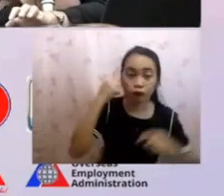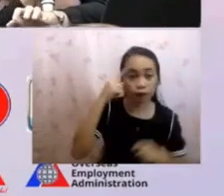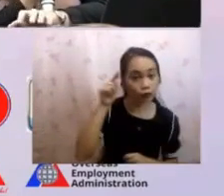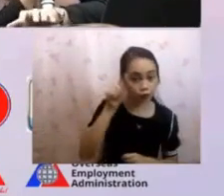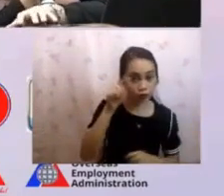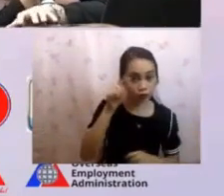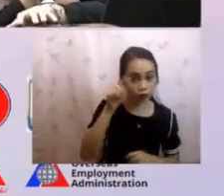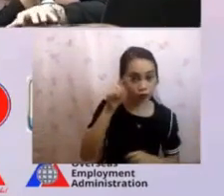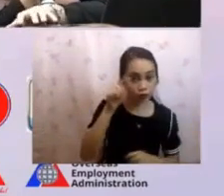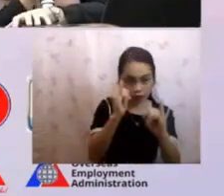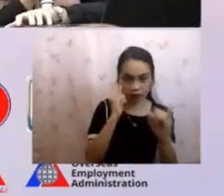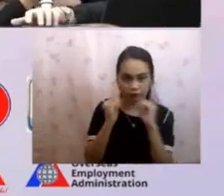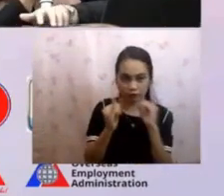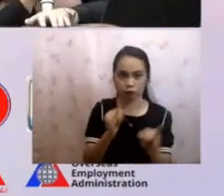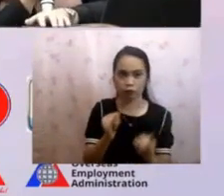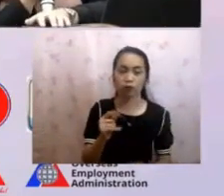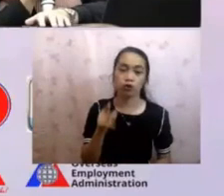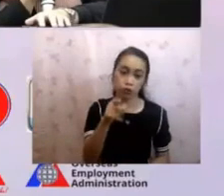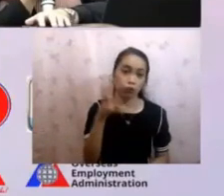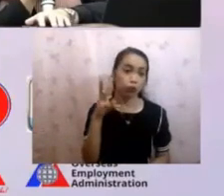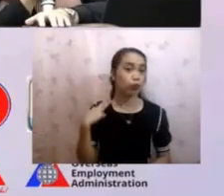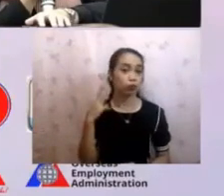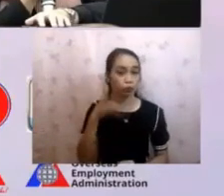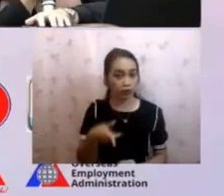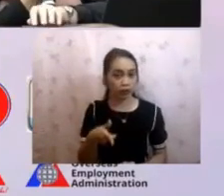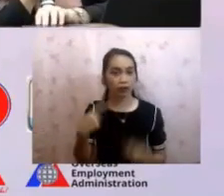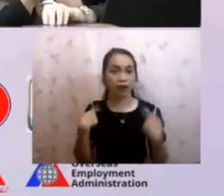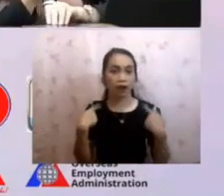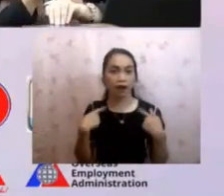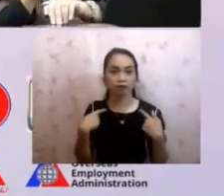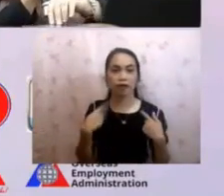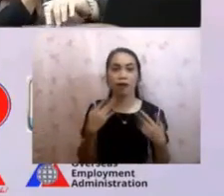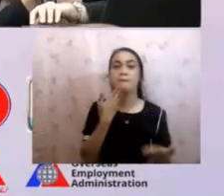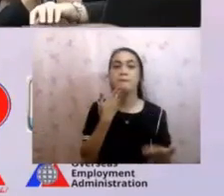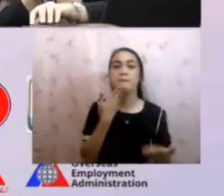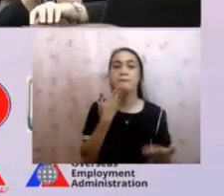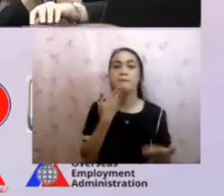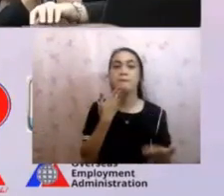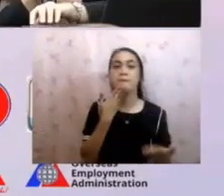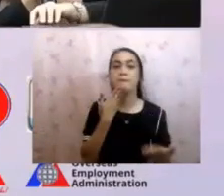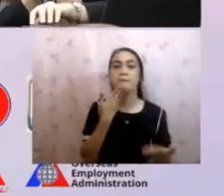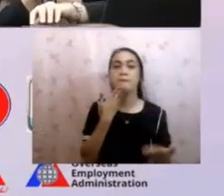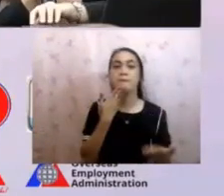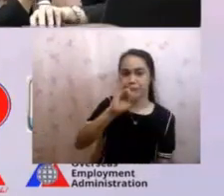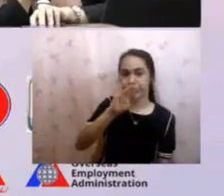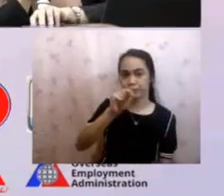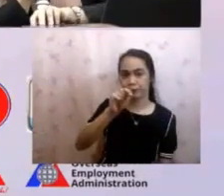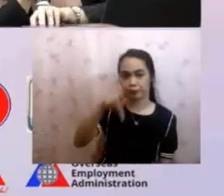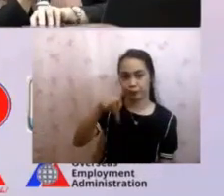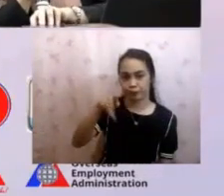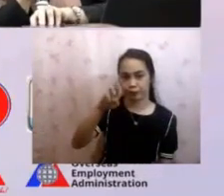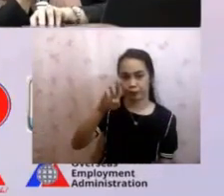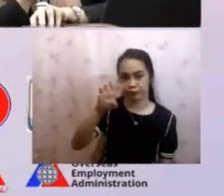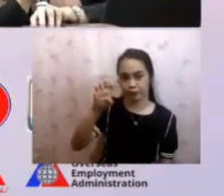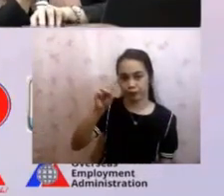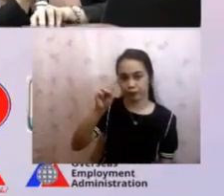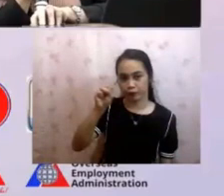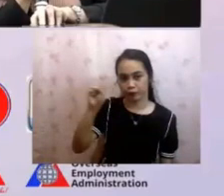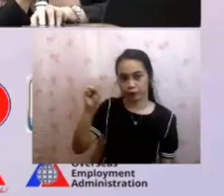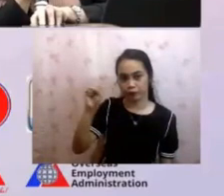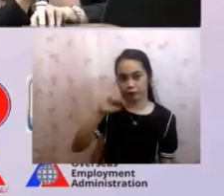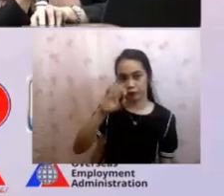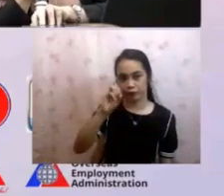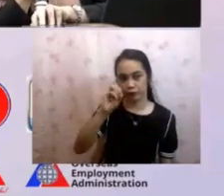one's reputation and self-image. So, wala takabalo mang good. Sooner or later, basin dahil mo balik ka na nga kumpanya ha to